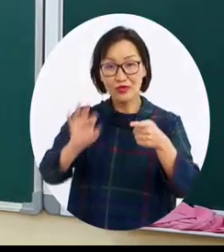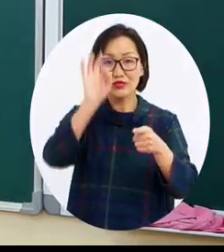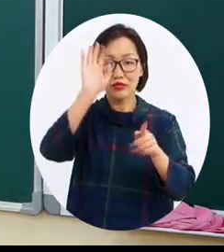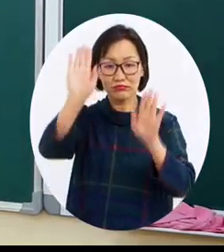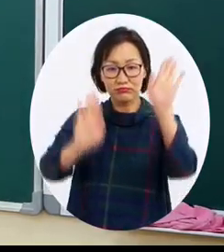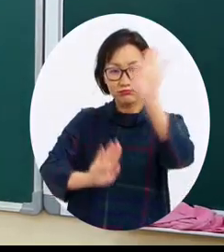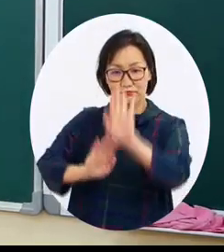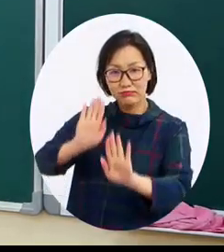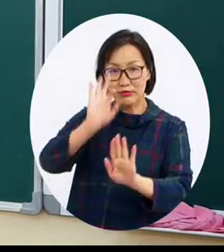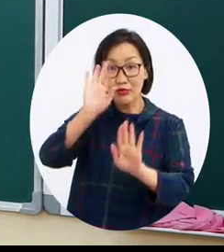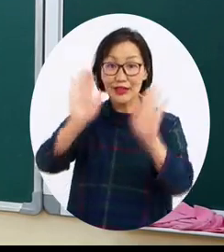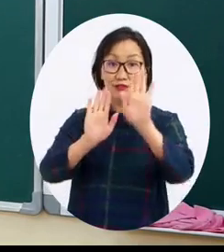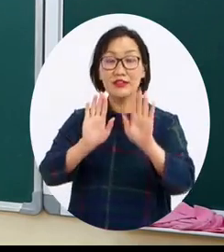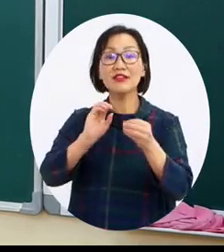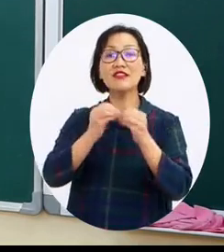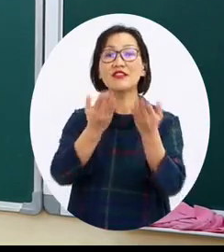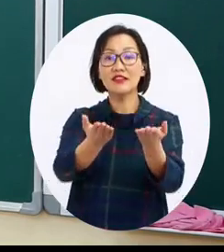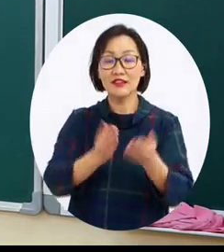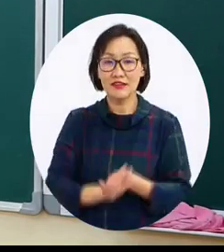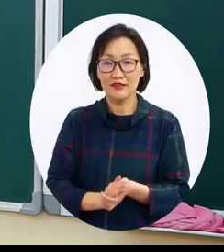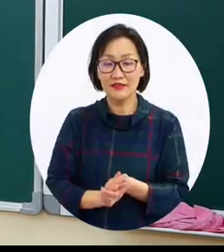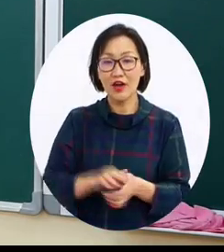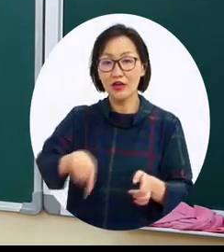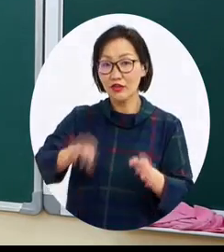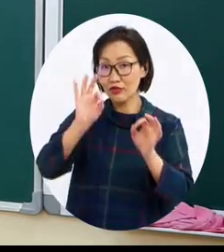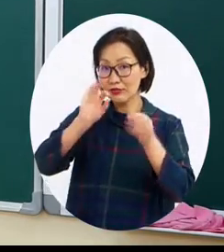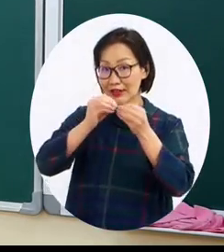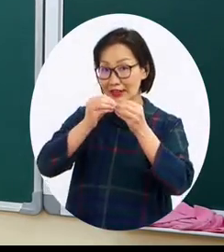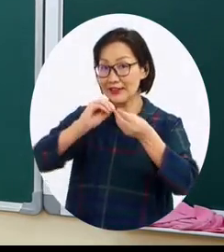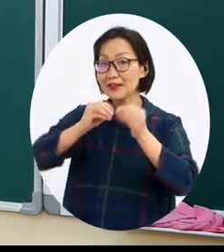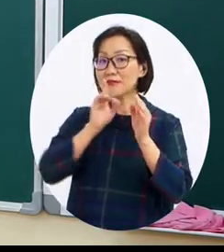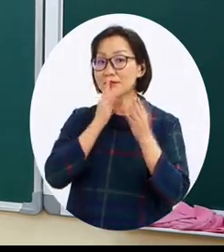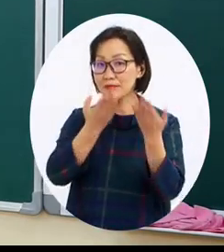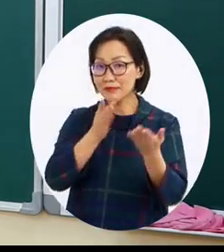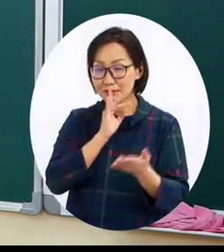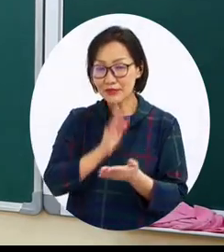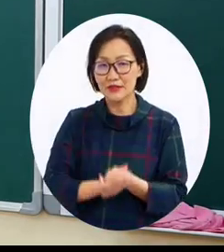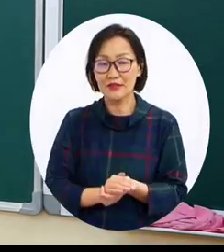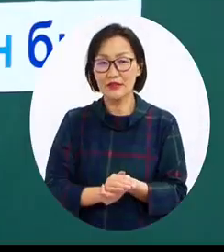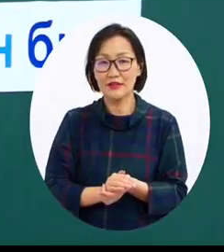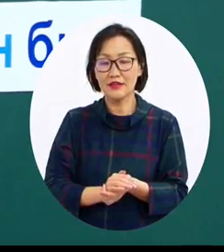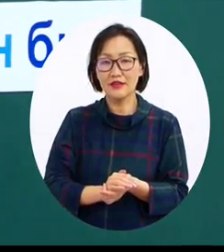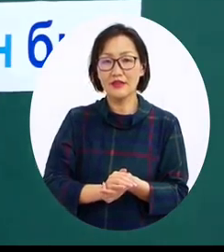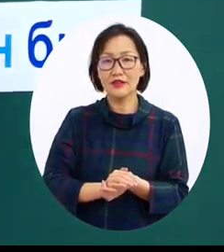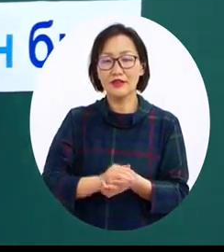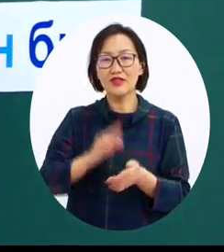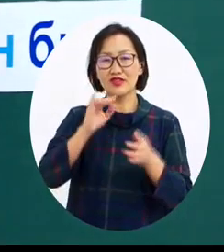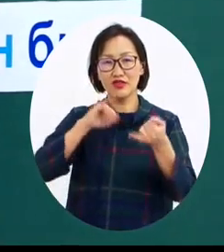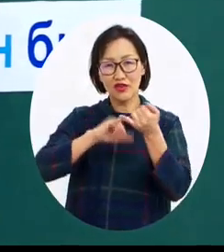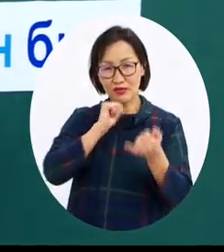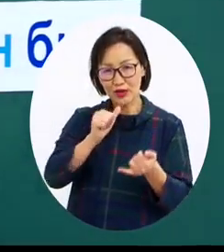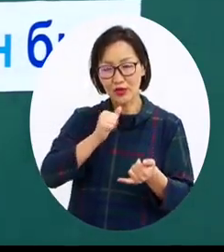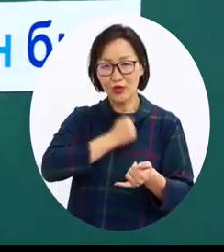зөв дараалд оруулаарай. За одоо бүгдээрээ зөв дараалд оруулъя. За юу ч нөхөр биш. Уурлсан